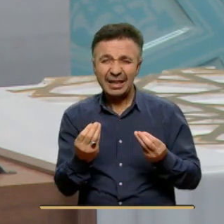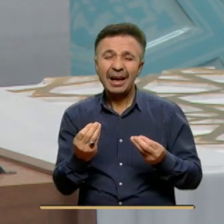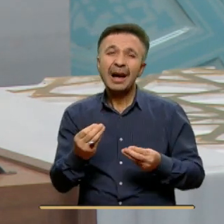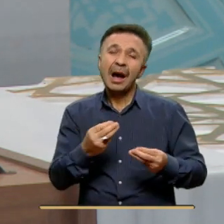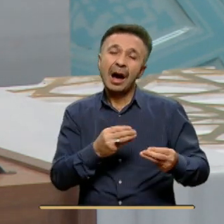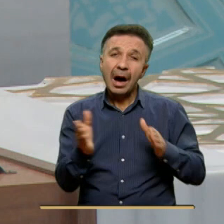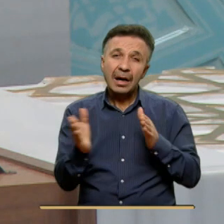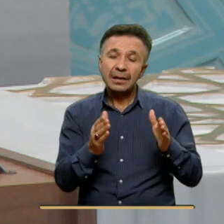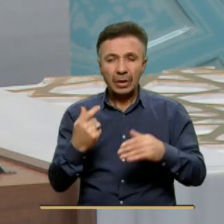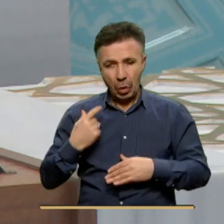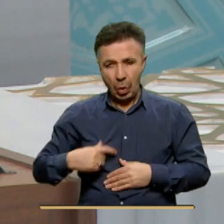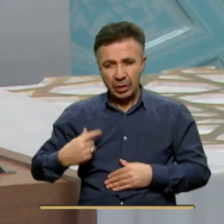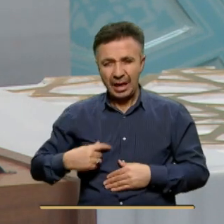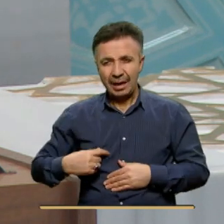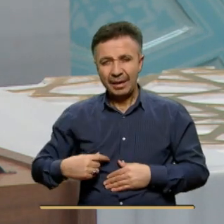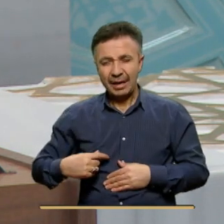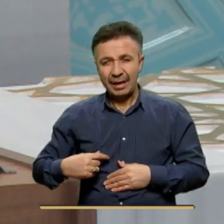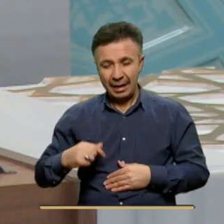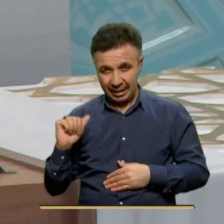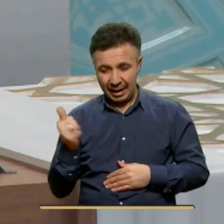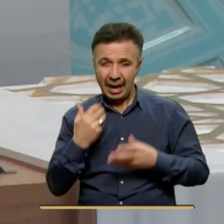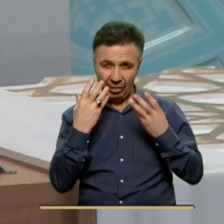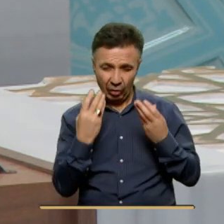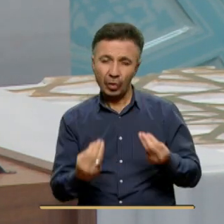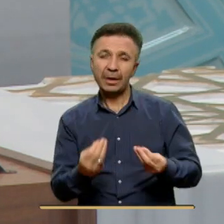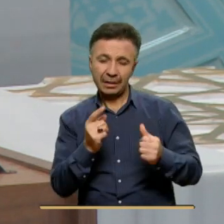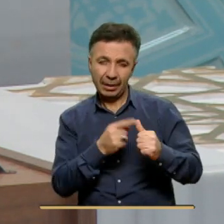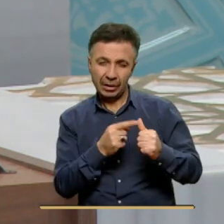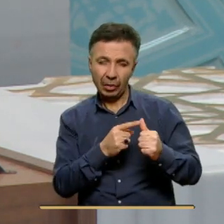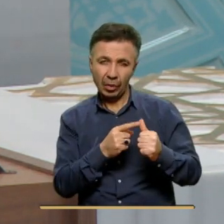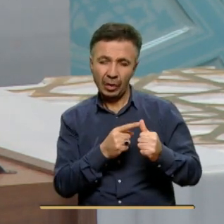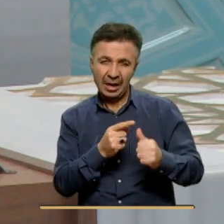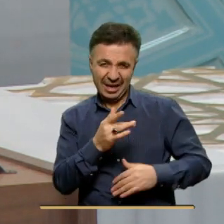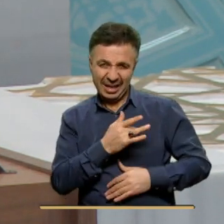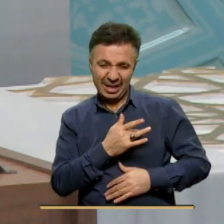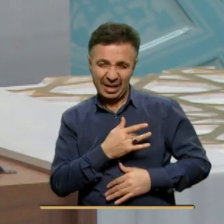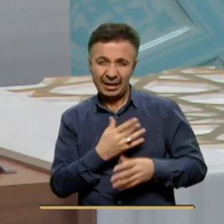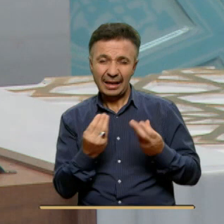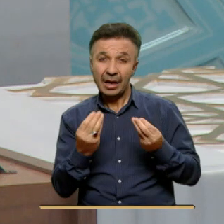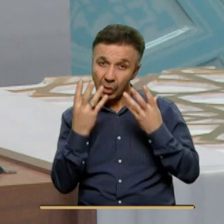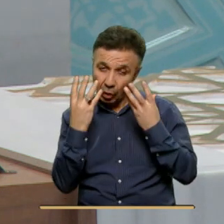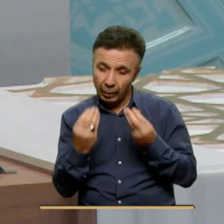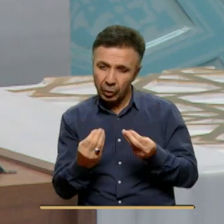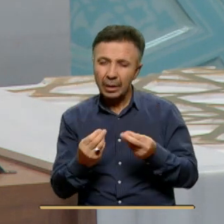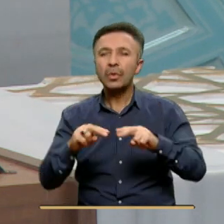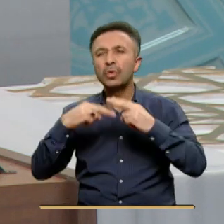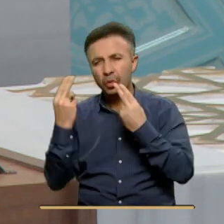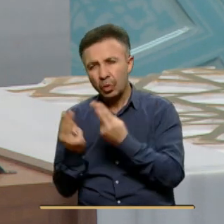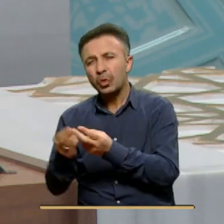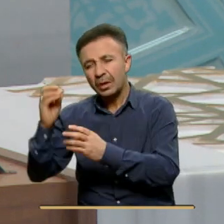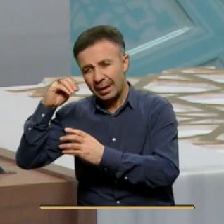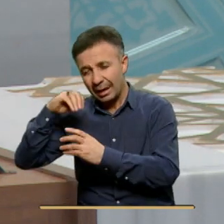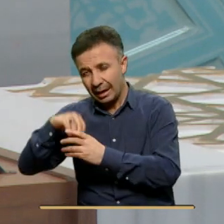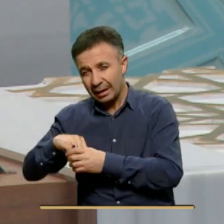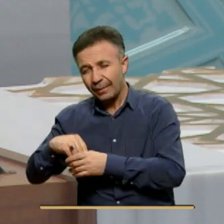sahip olması, başta o canlılar olmak üzere dünyada